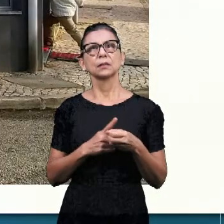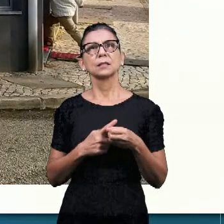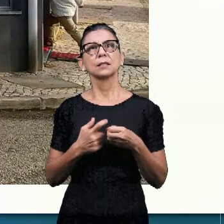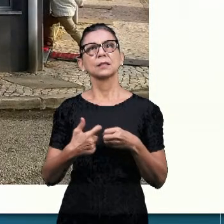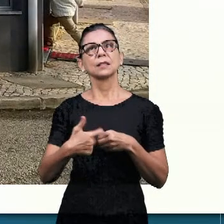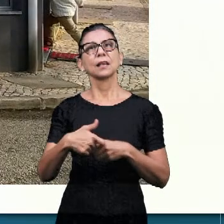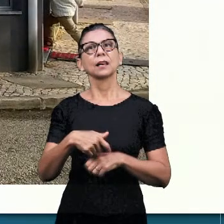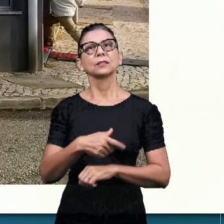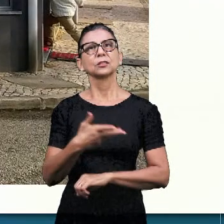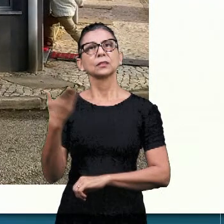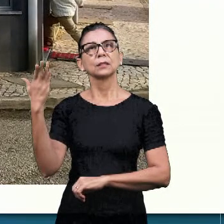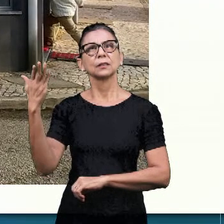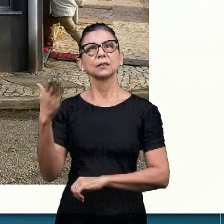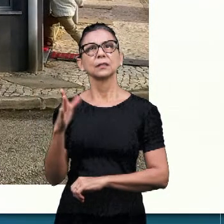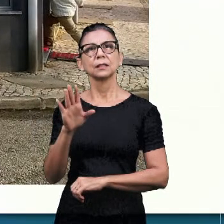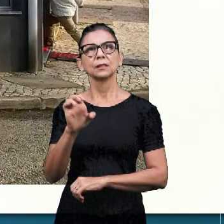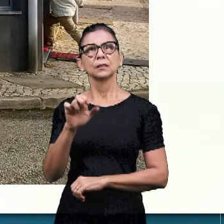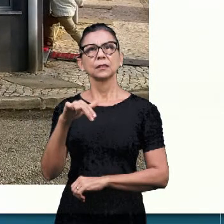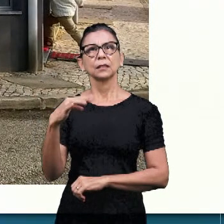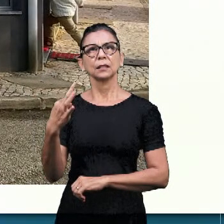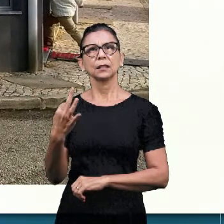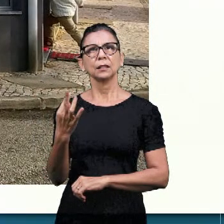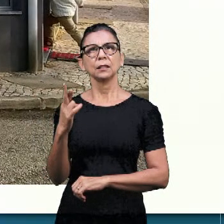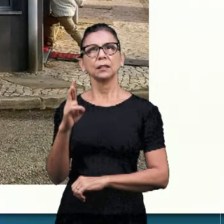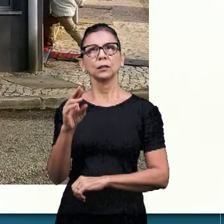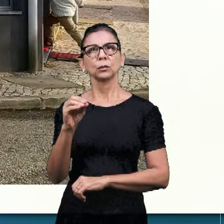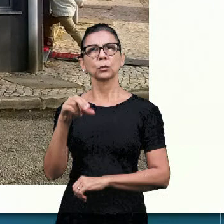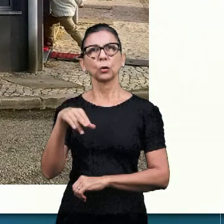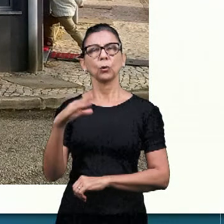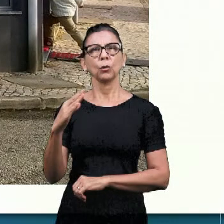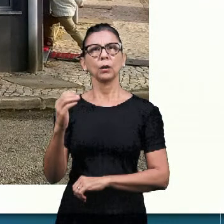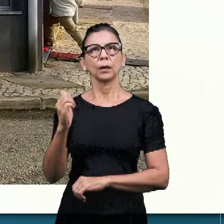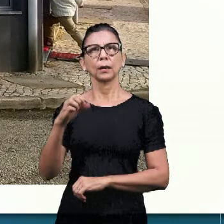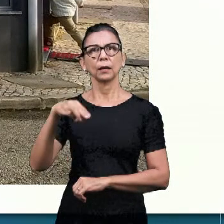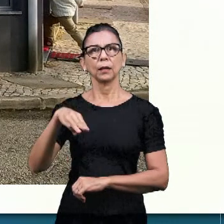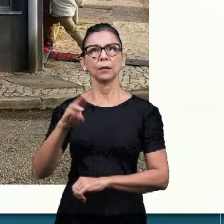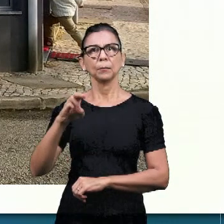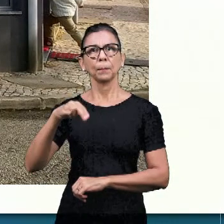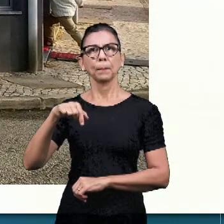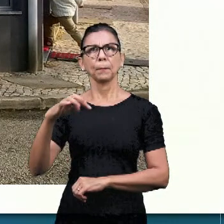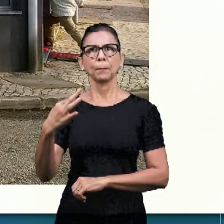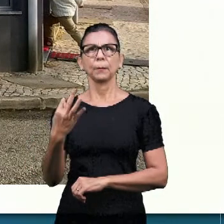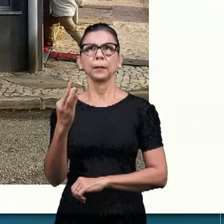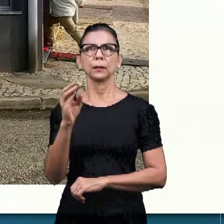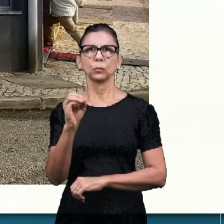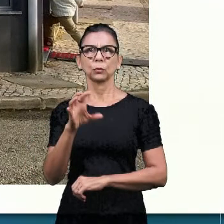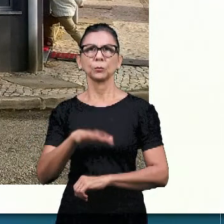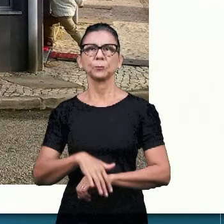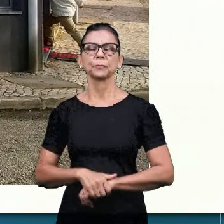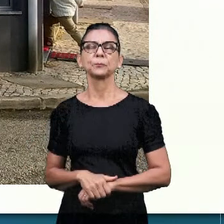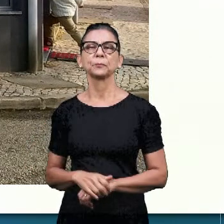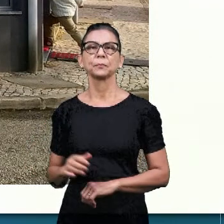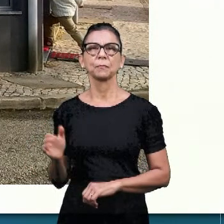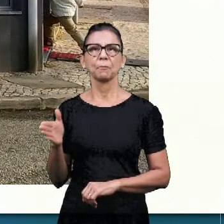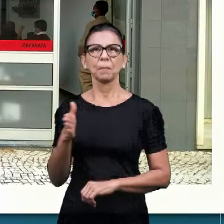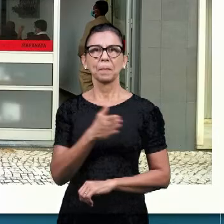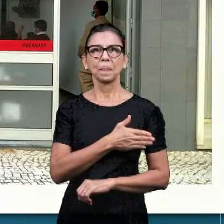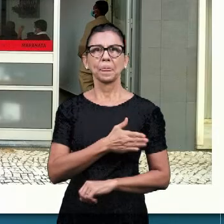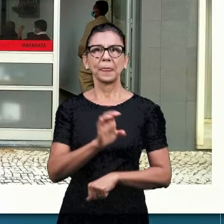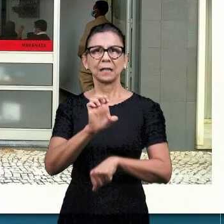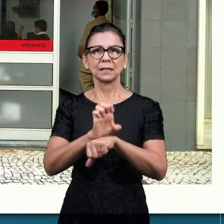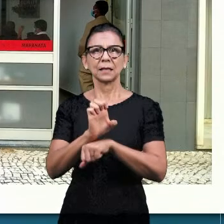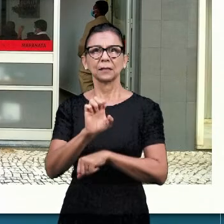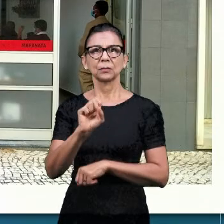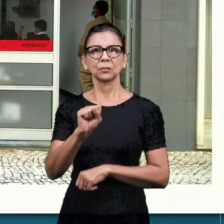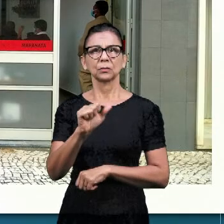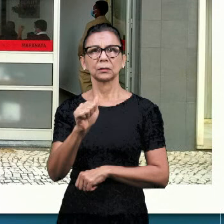nom de la ville. Cette église a été consacrée, ouverte, consacrée au Seigneur. Se trouve dans l'état